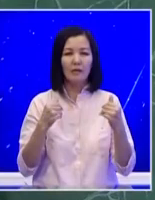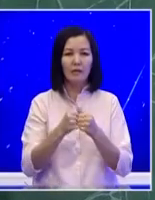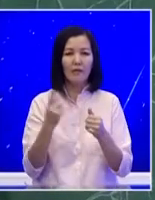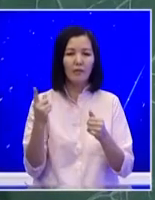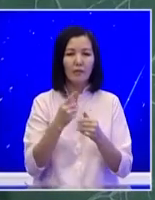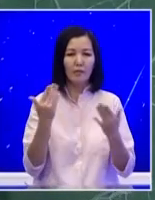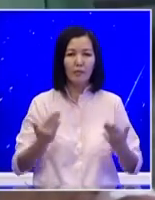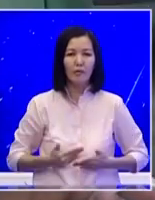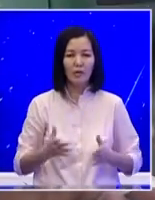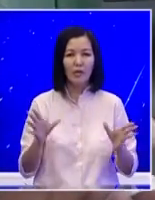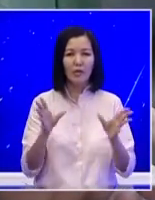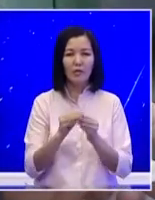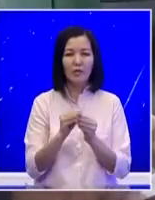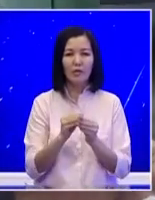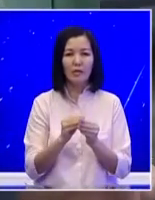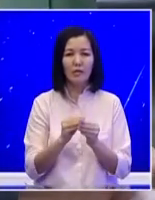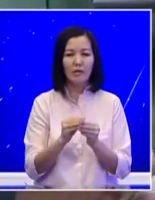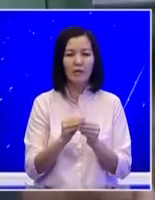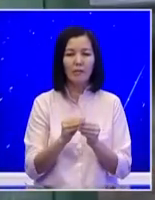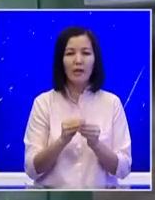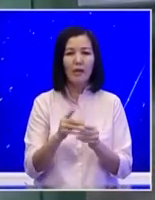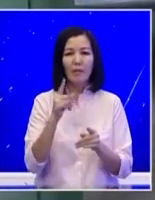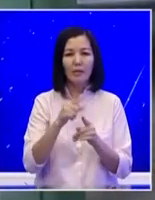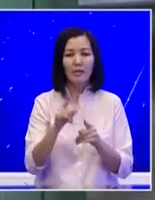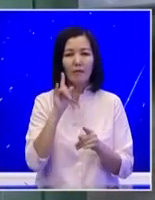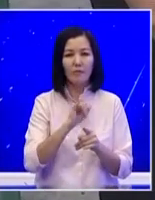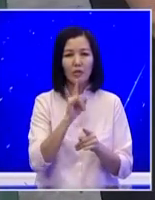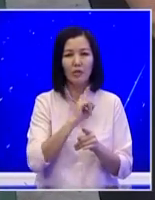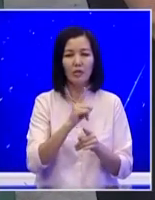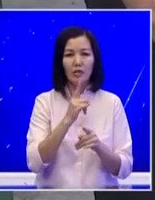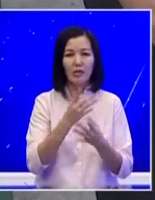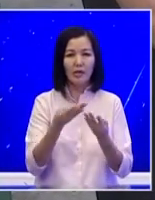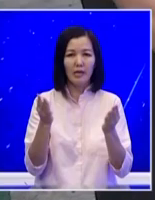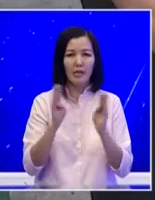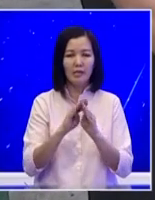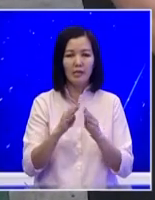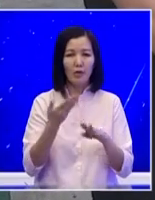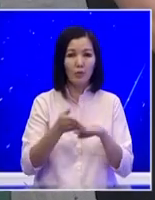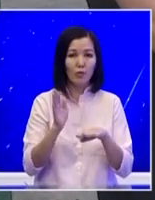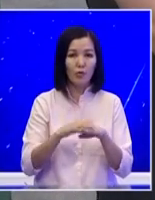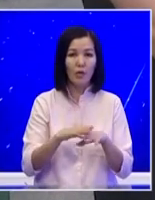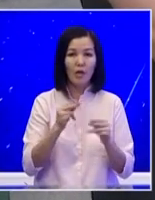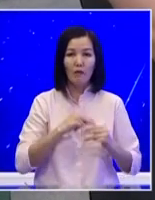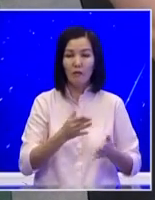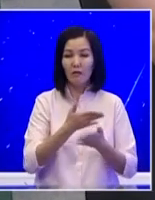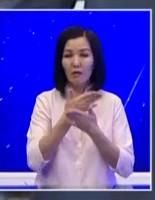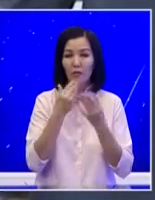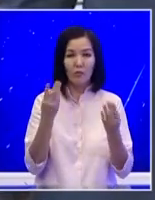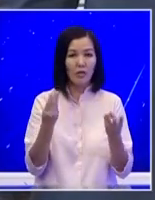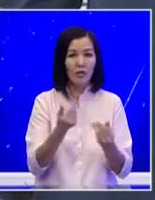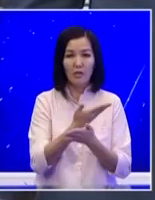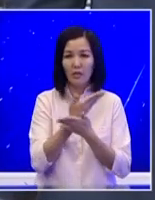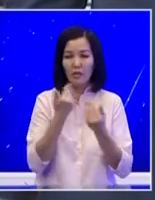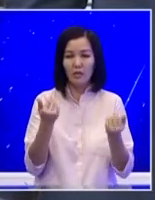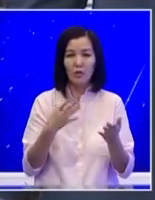доме проживают ее свекровь и 2 ее детей. По словам женщины, в период карантина приходится совсем нелегко. Нет работы, соответственно, и денег. И